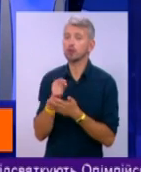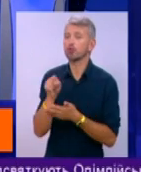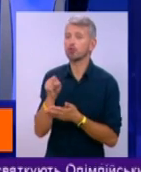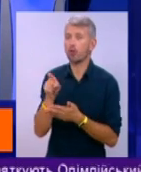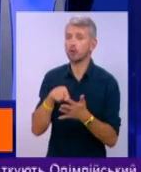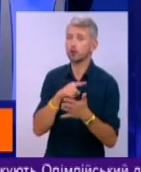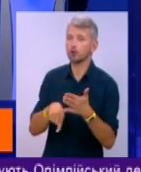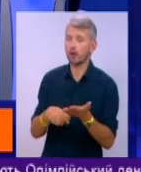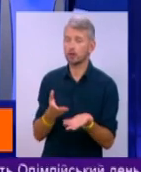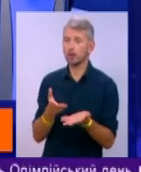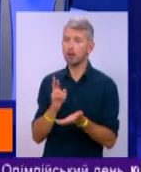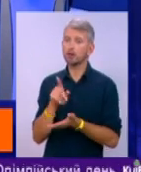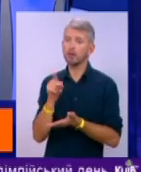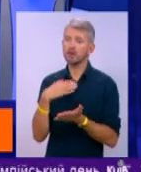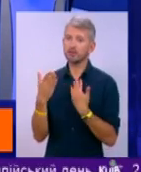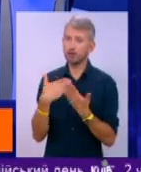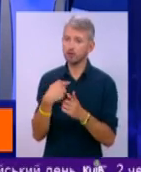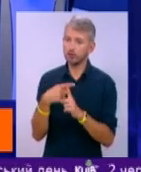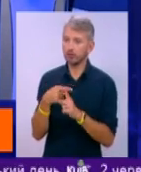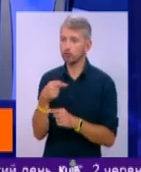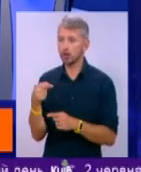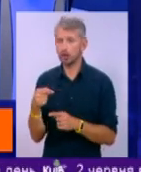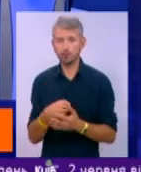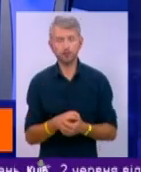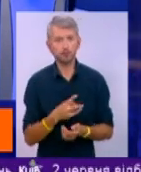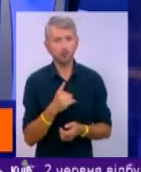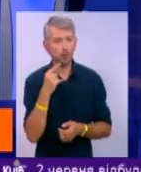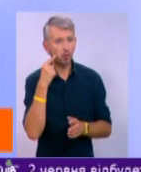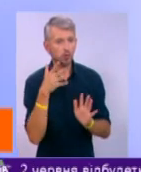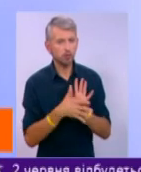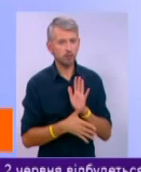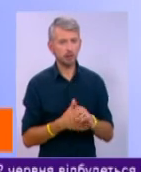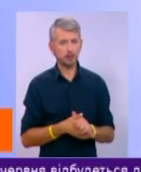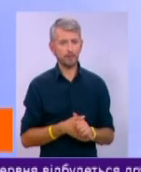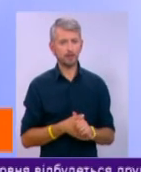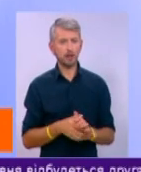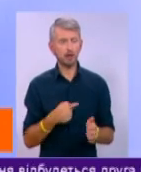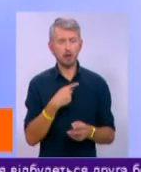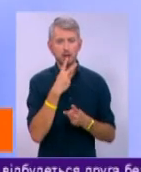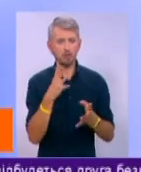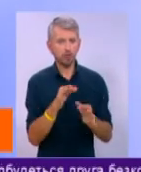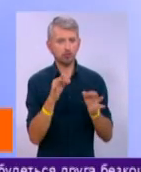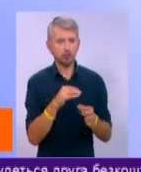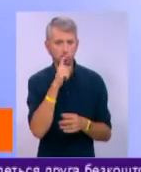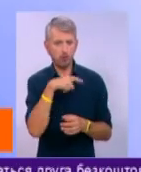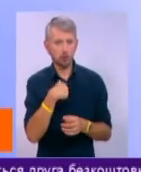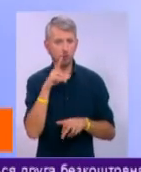до цього скасування, як ви ставитесь, позитивно, негативно? Ну, розумієте, я не бачу нічого поганого. Я вважаю, що всі